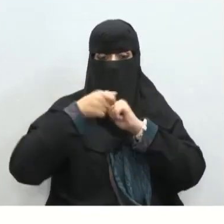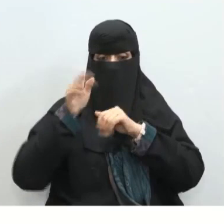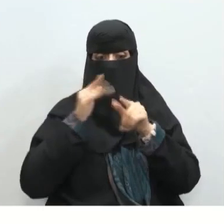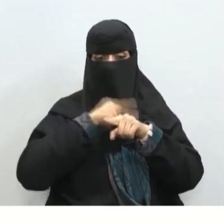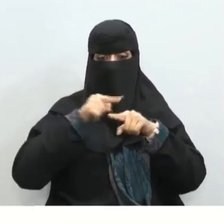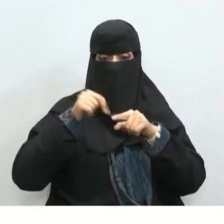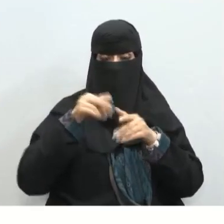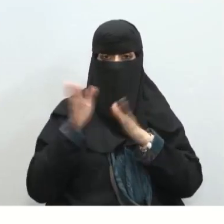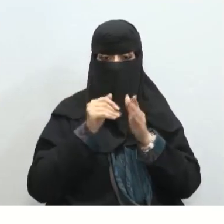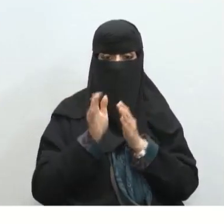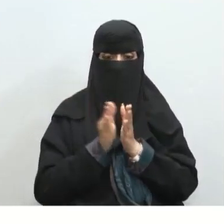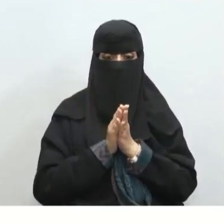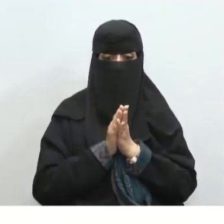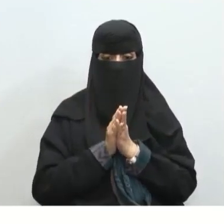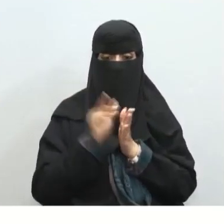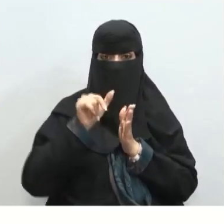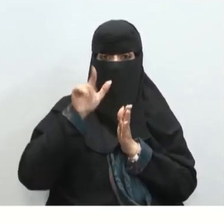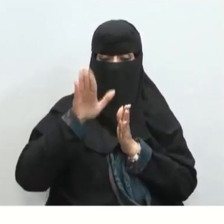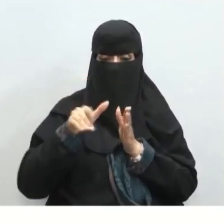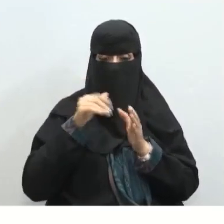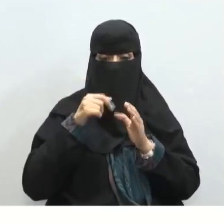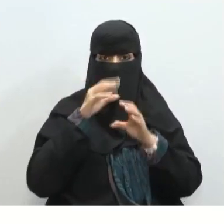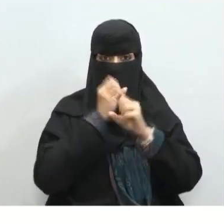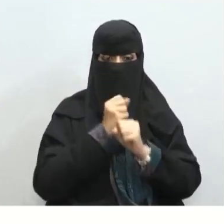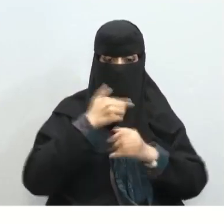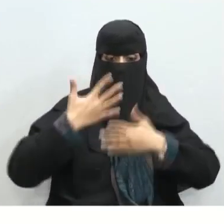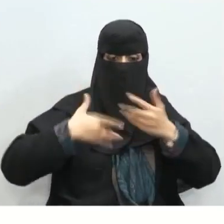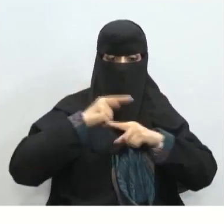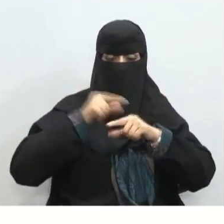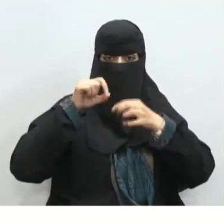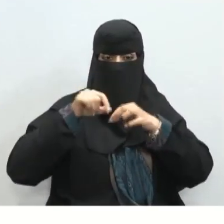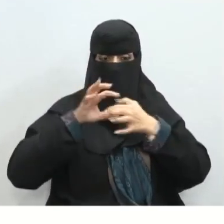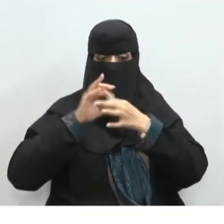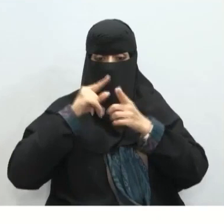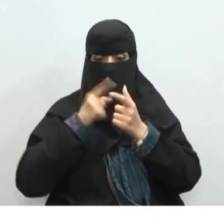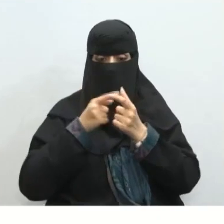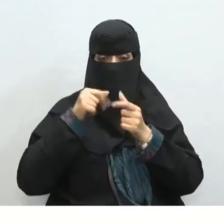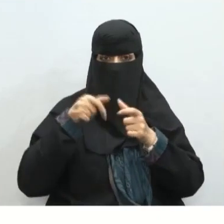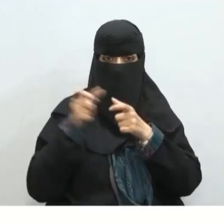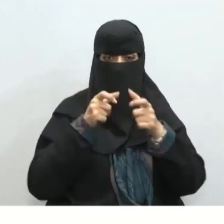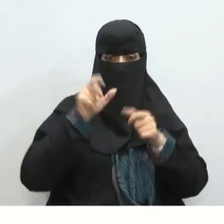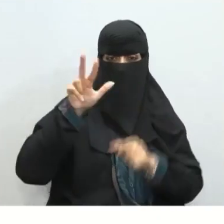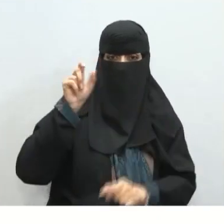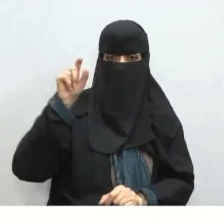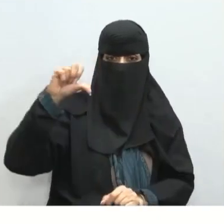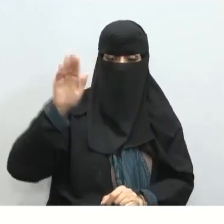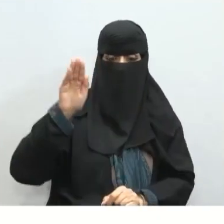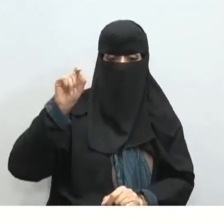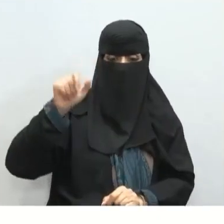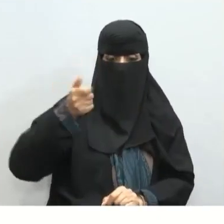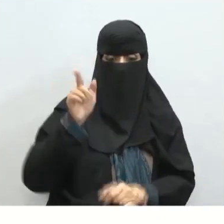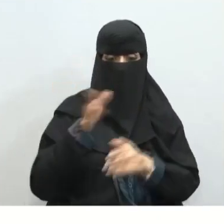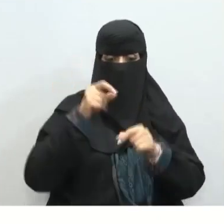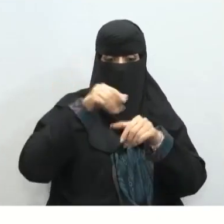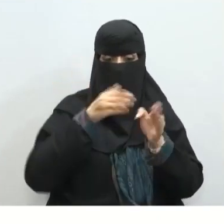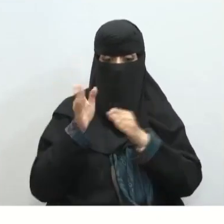تي بي الى جزيء اي دي بي يتم تخزين الطاقه في الروابط بين مجموعات الفوسفات في جزيء الاي تي بي